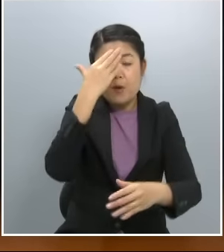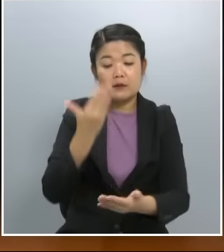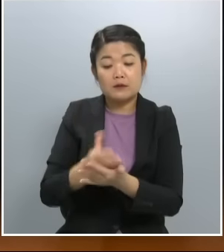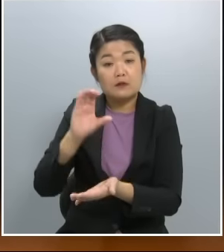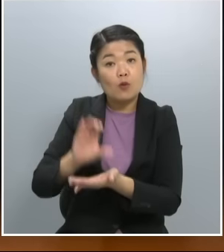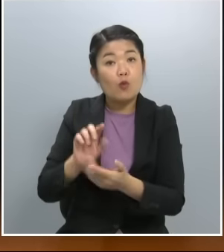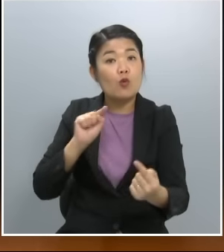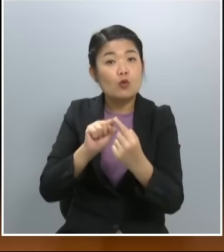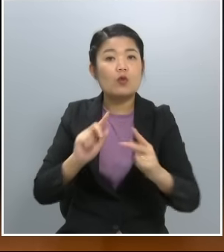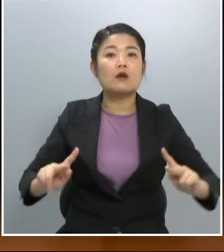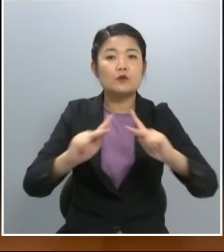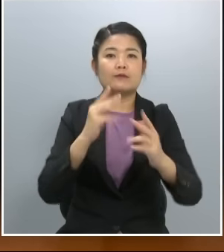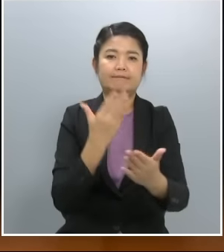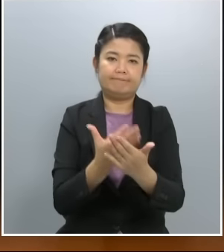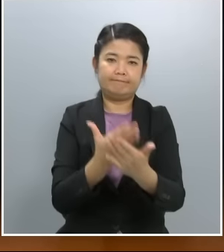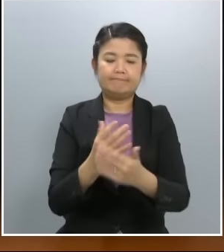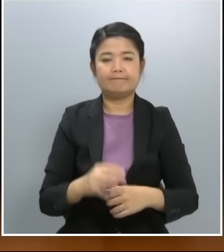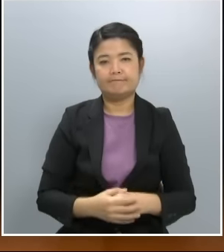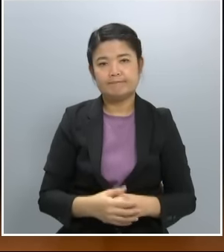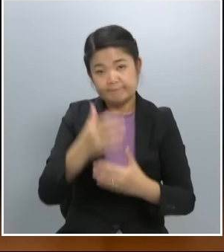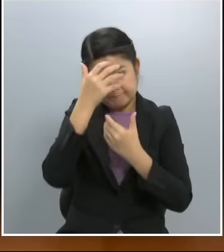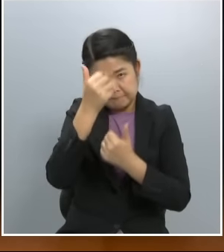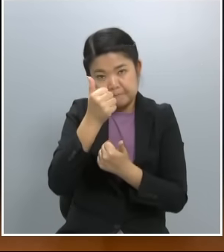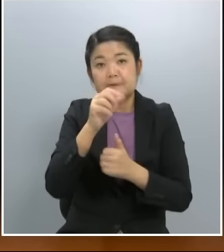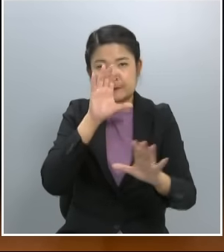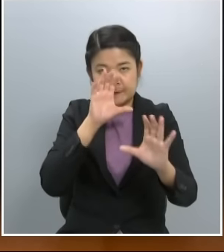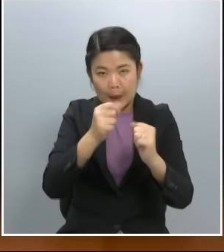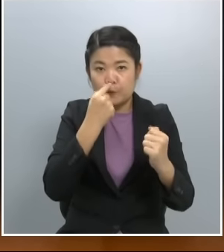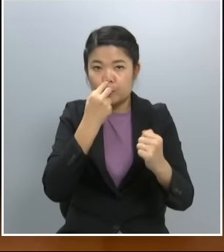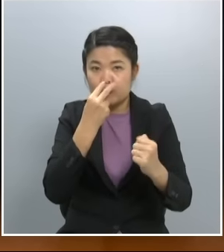วงการคลังนี่น่าสนใจเรื่องนึงเดี๋ยวตามกันดูท่านผู้ชม